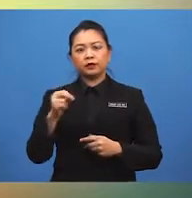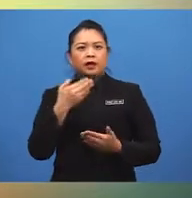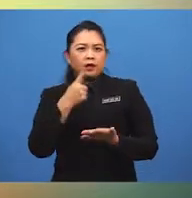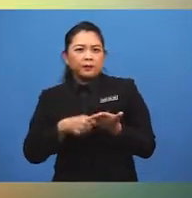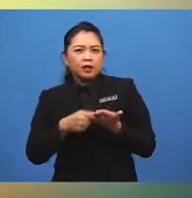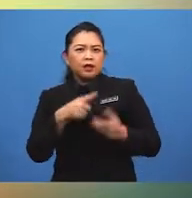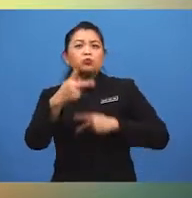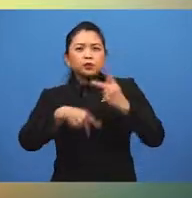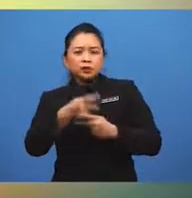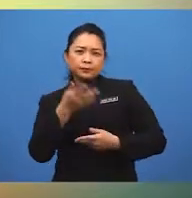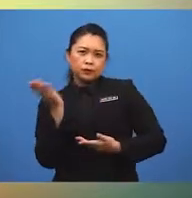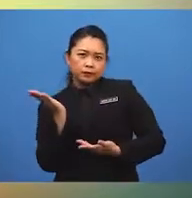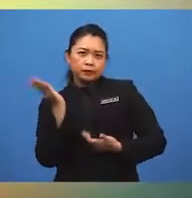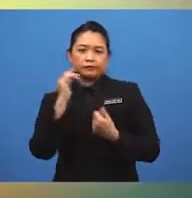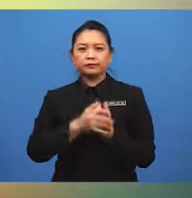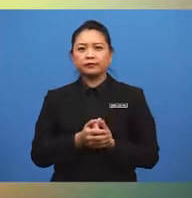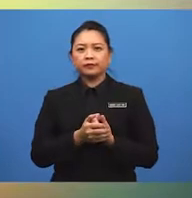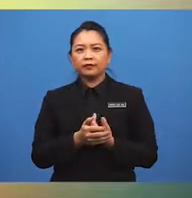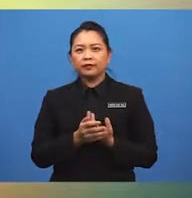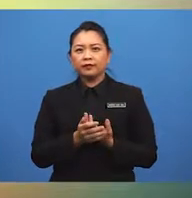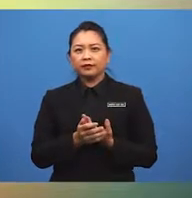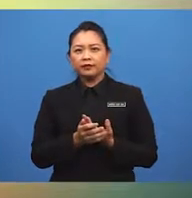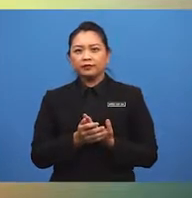Baik, apakah pula proses pendopan?